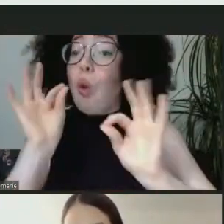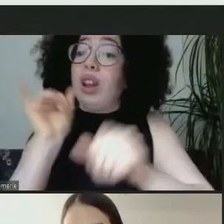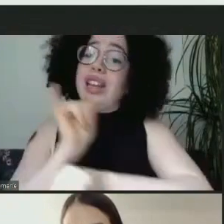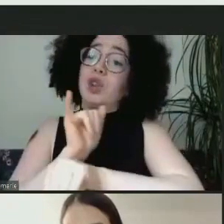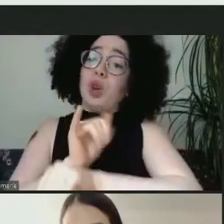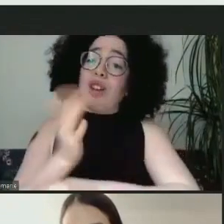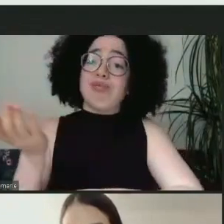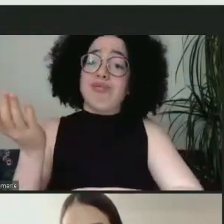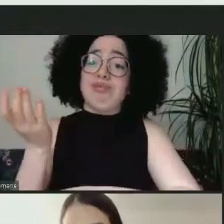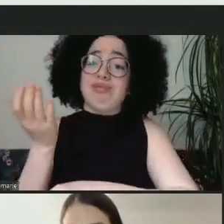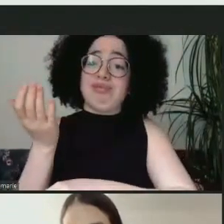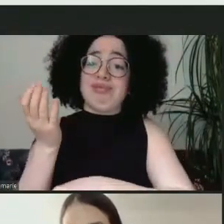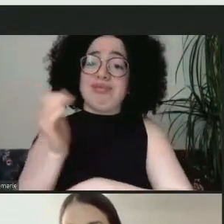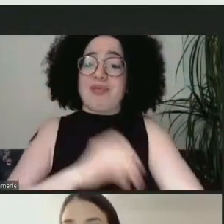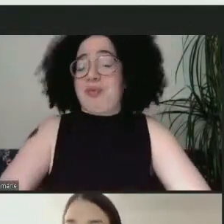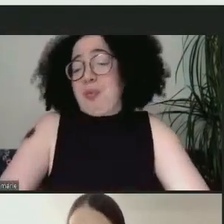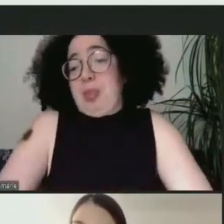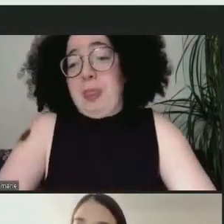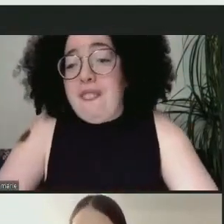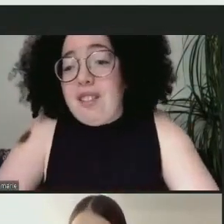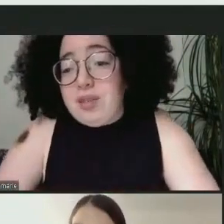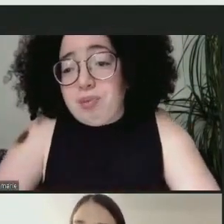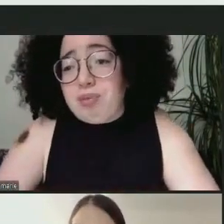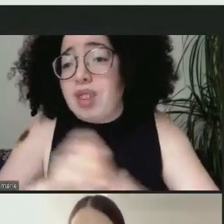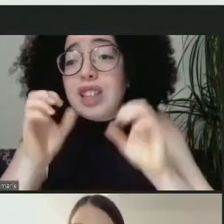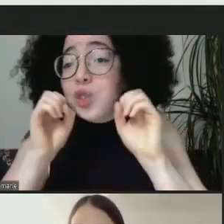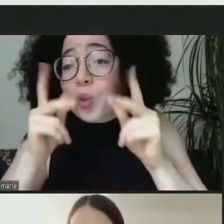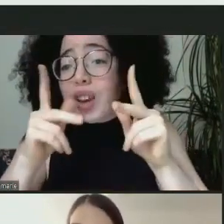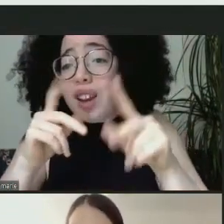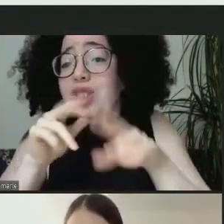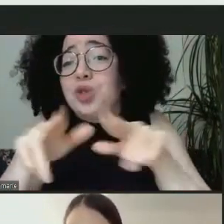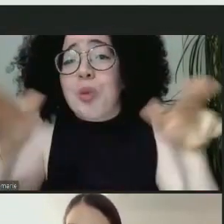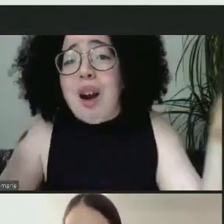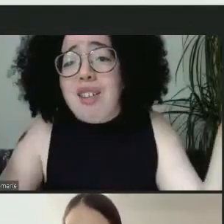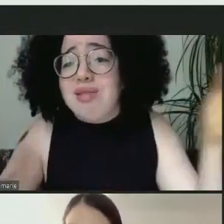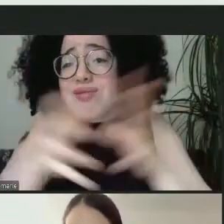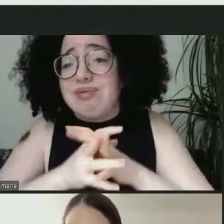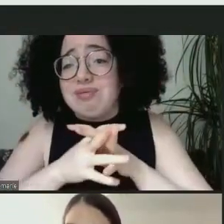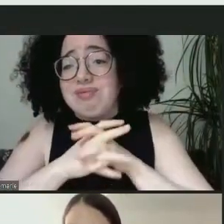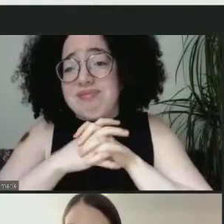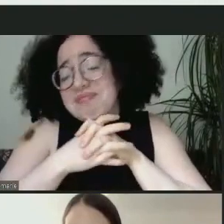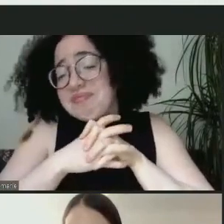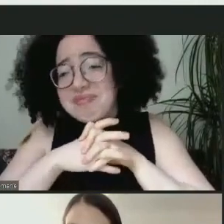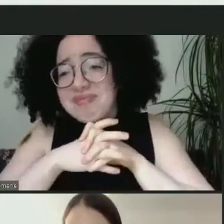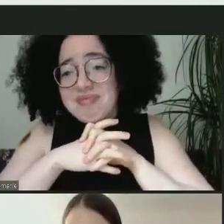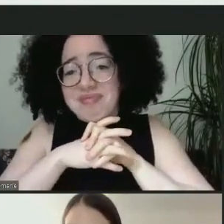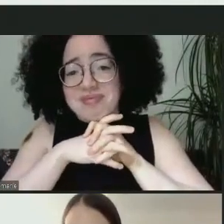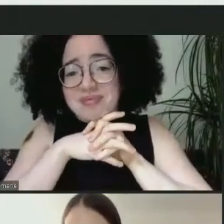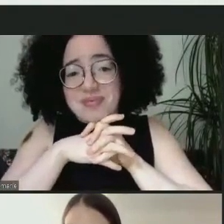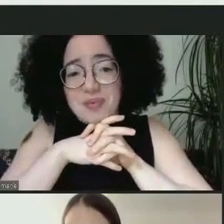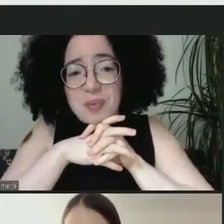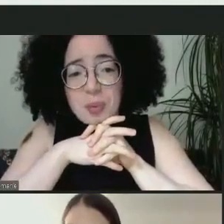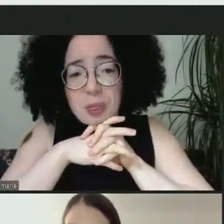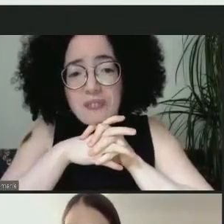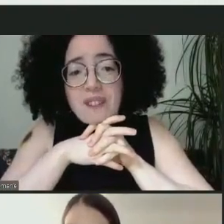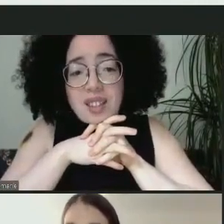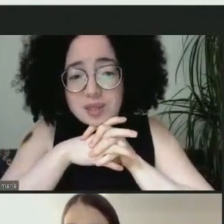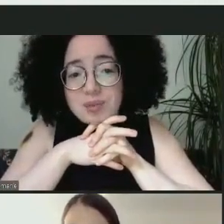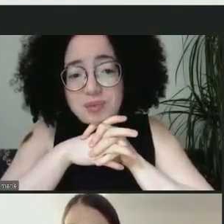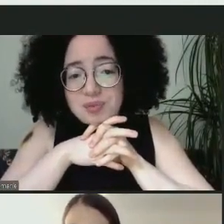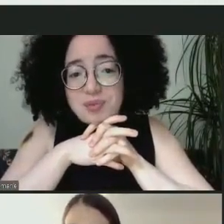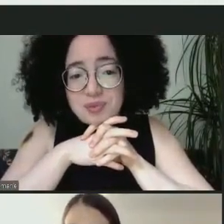Also man kann auch jemanden blockieren, das ist okay, oder einfach ignorieren kann man auch. Also das ist ganz normal, dass es da halt Leute gibt,